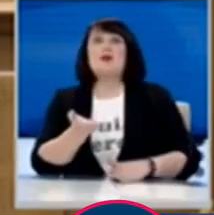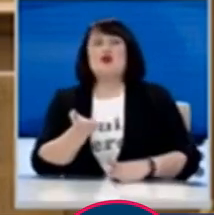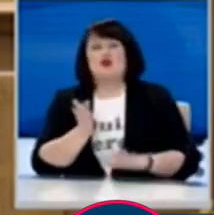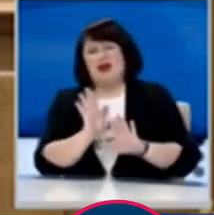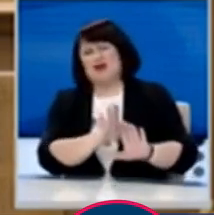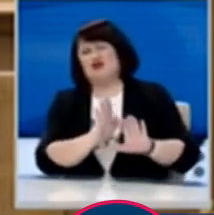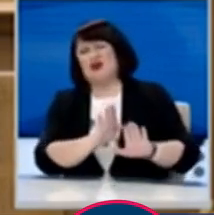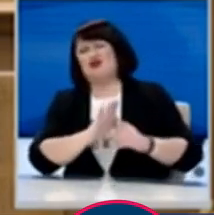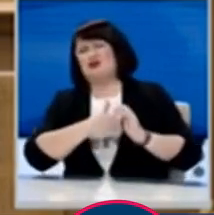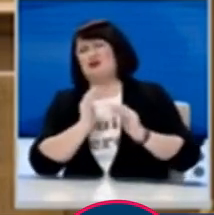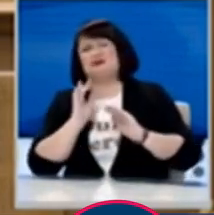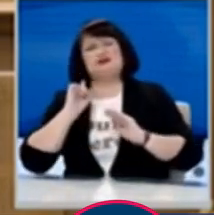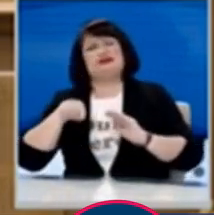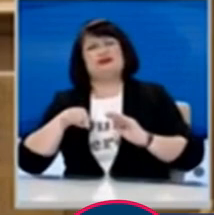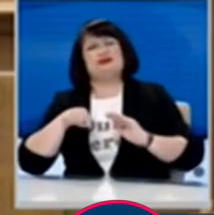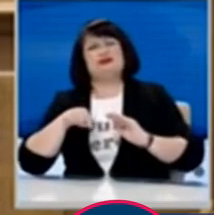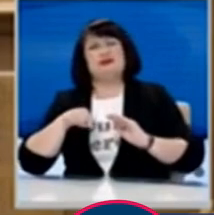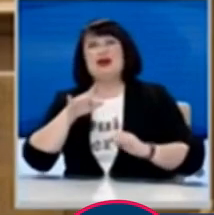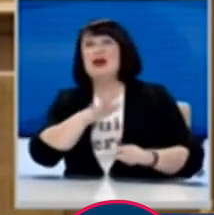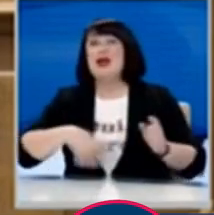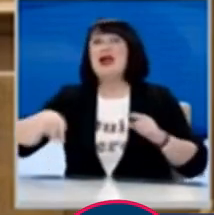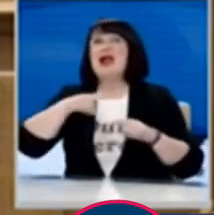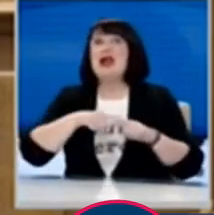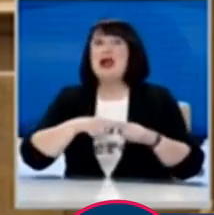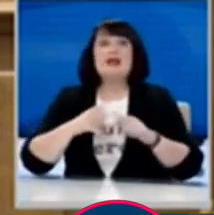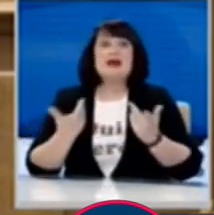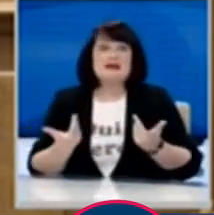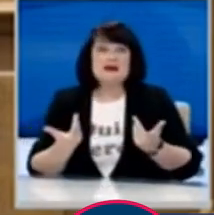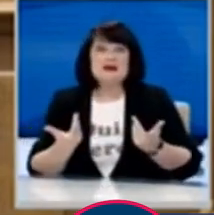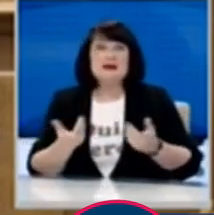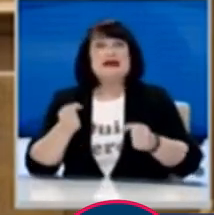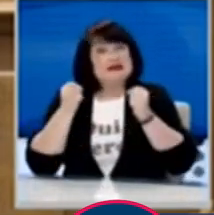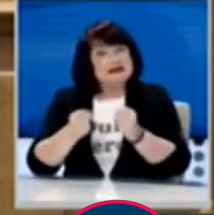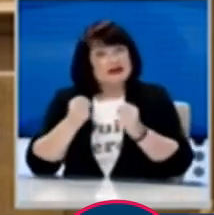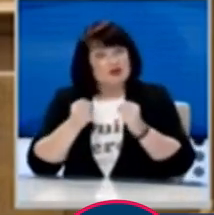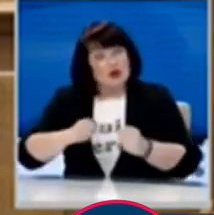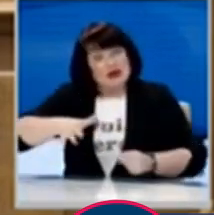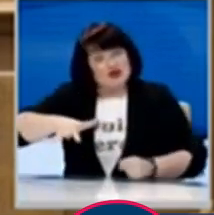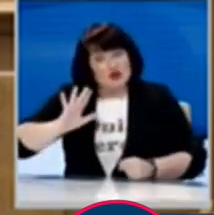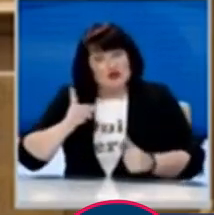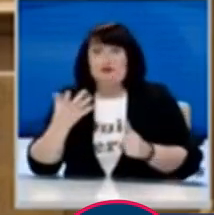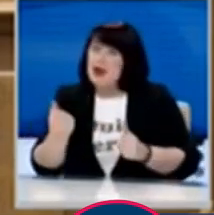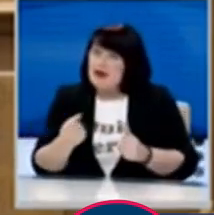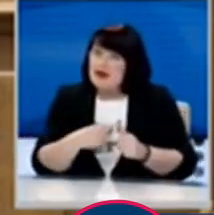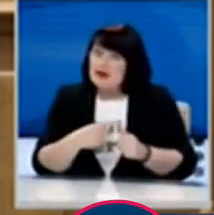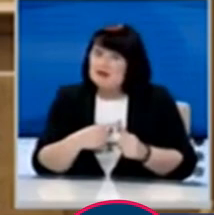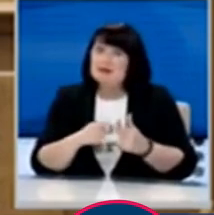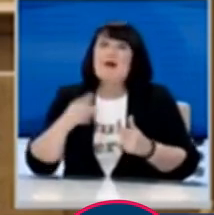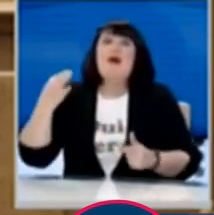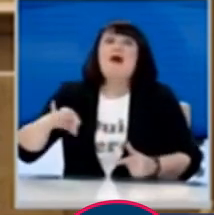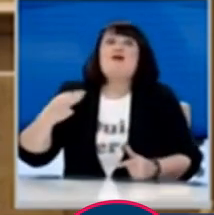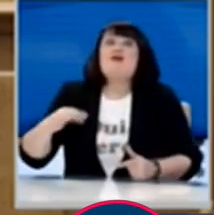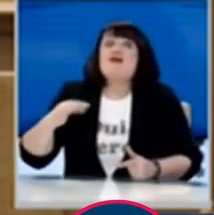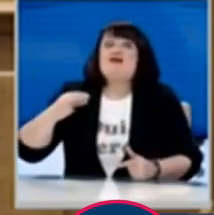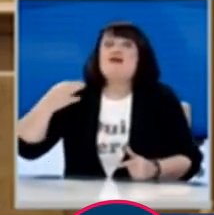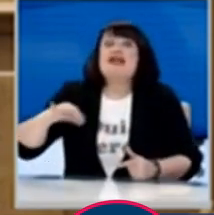μάτια στο γεγονός ότι ζούμε σε μια χώρα η οποία αφενός είναι σεισμογενής και αφετέρου είναι ευάλωτη